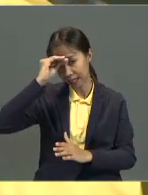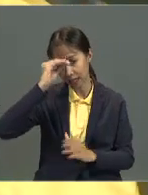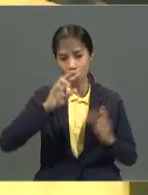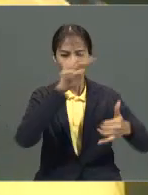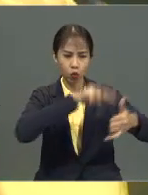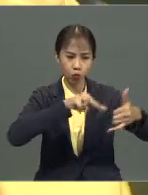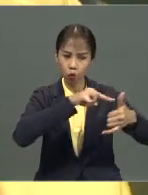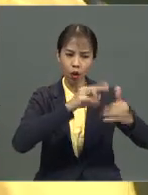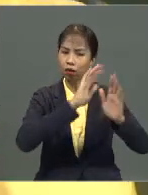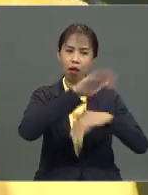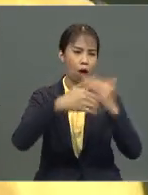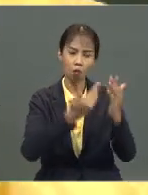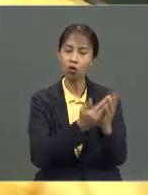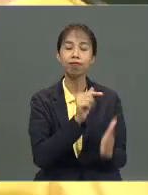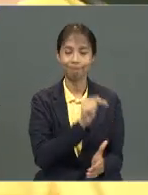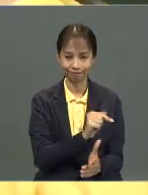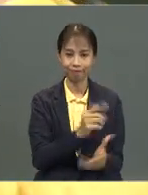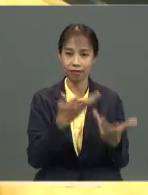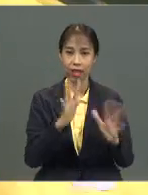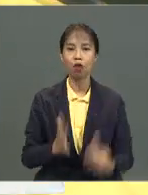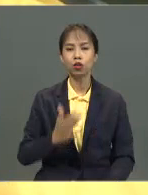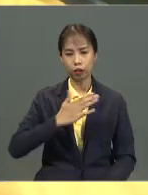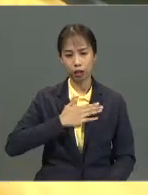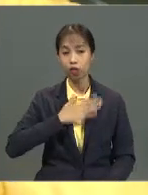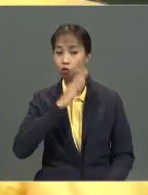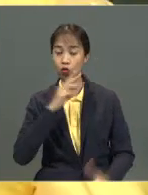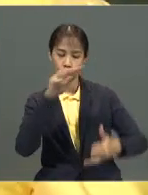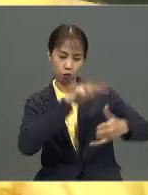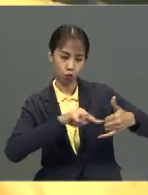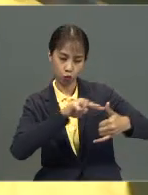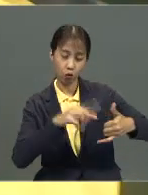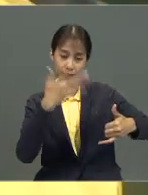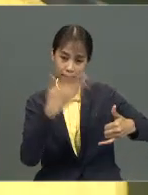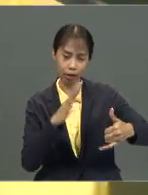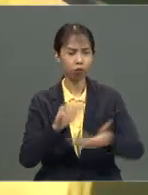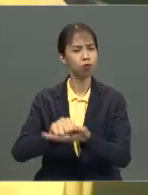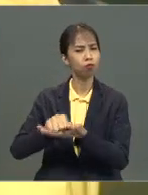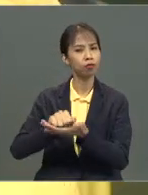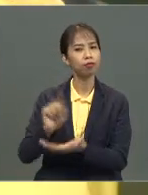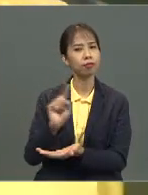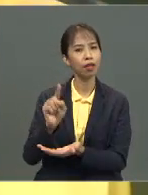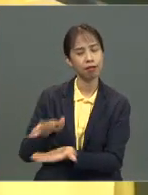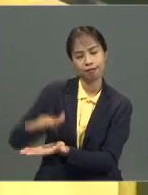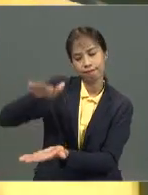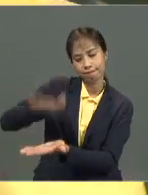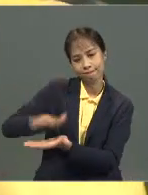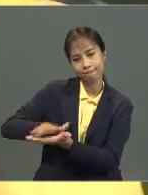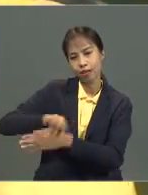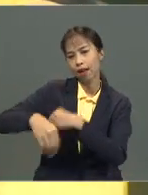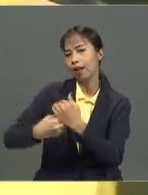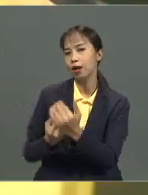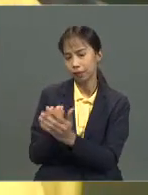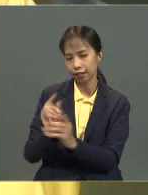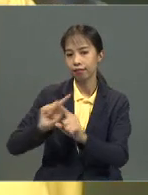และคัดกรองทุกๆคนนะคะเราเองเนี่ยเมื่อคัดกรองเสร็จแล้วเนี่ยเราก็จะต้องมีบริการเรื่องของเจลล้างมือแอลกอฮ